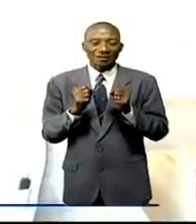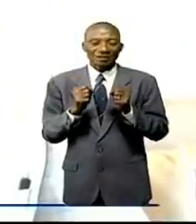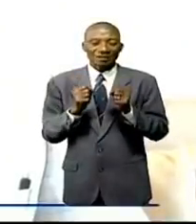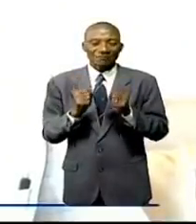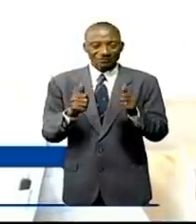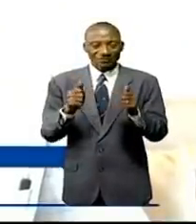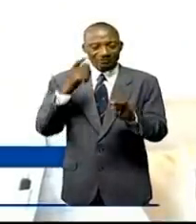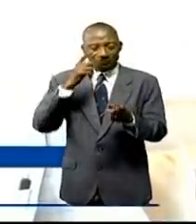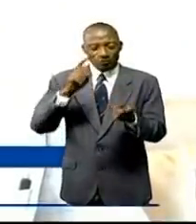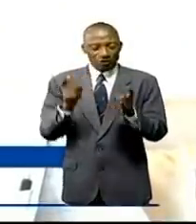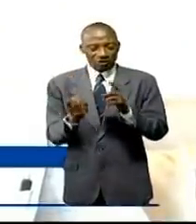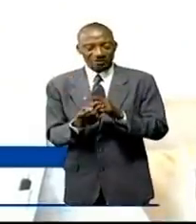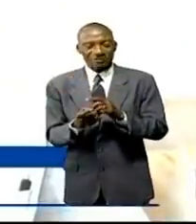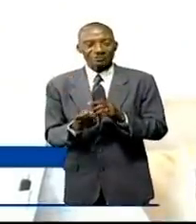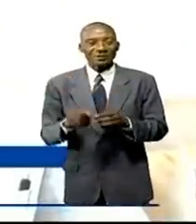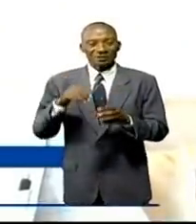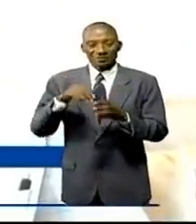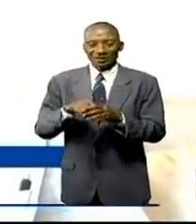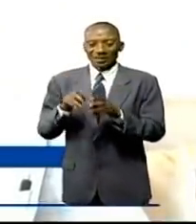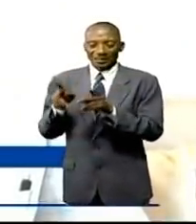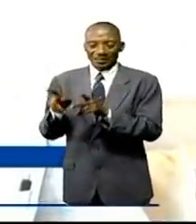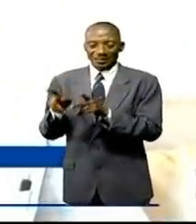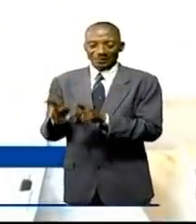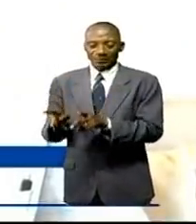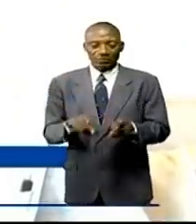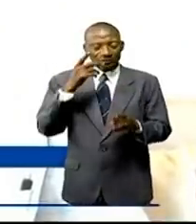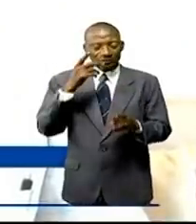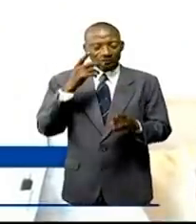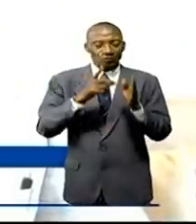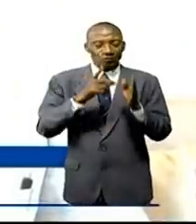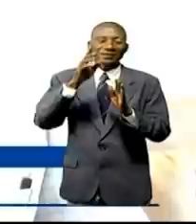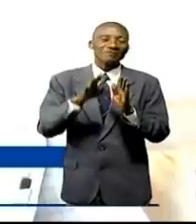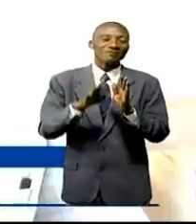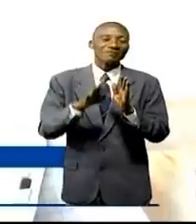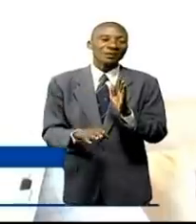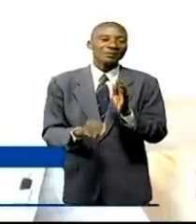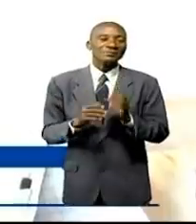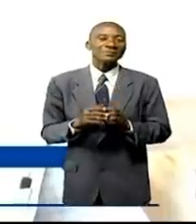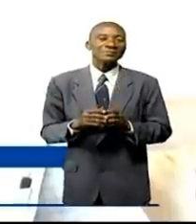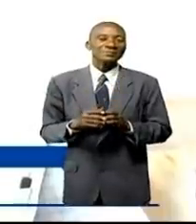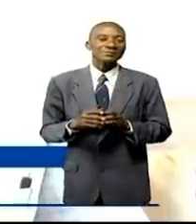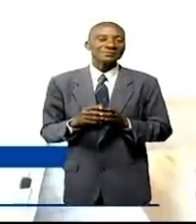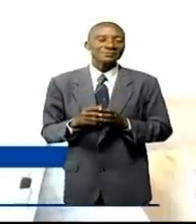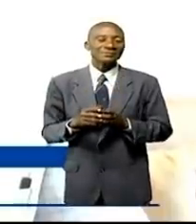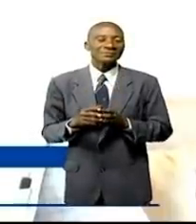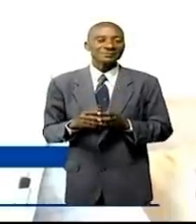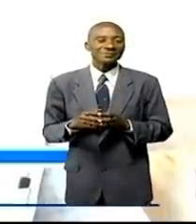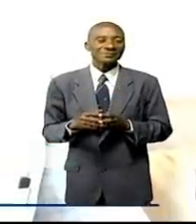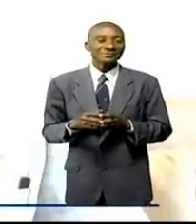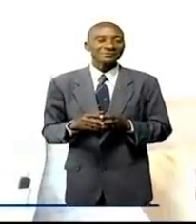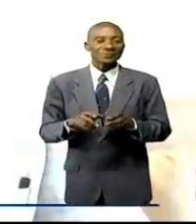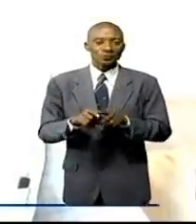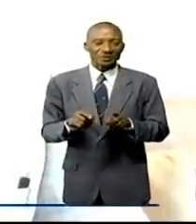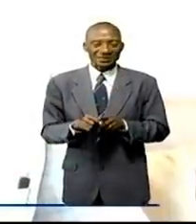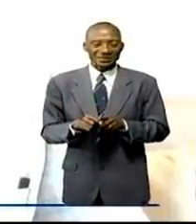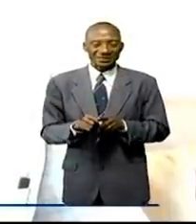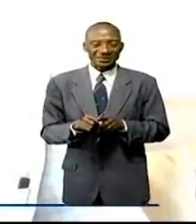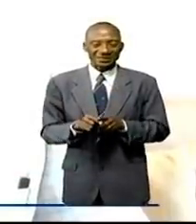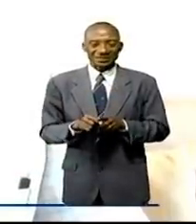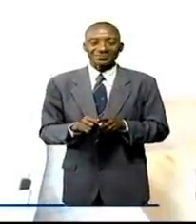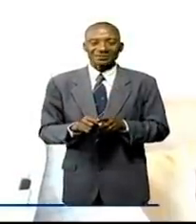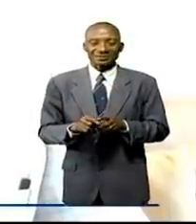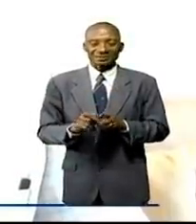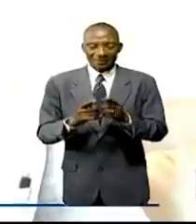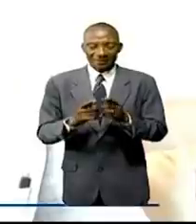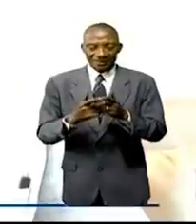dans les processus de développement sur les continents. Enfin, la décentralisation est